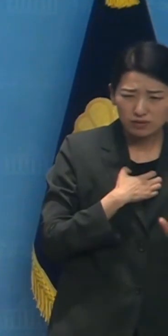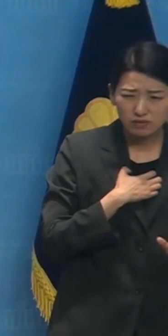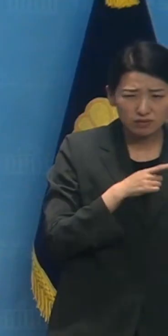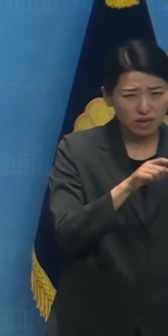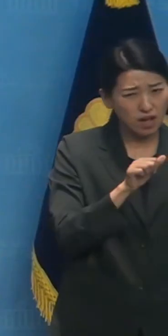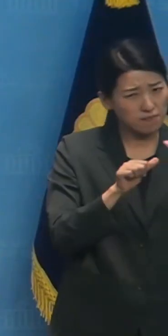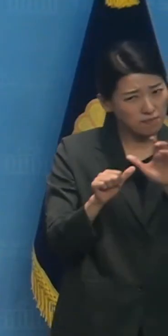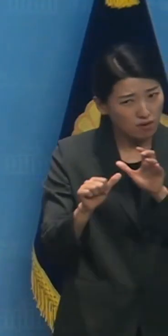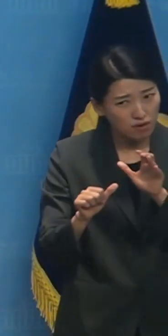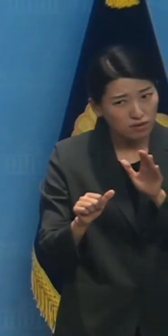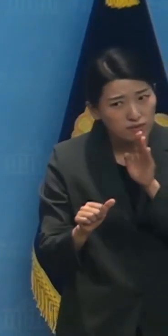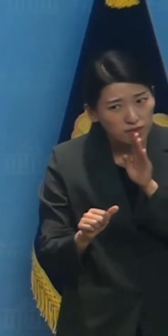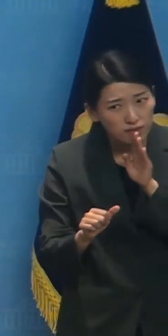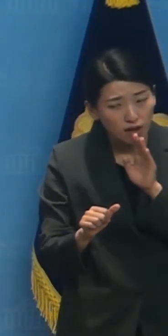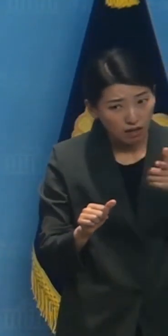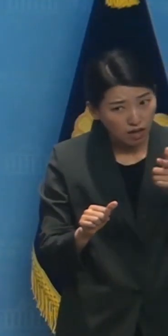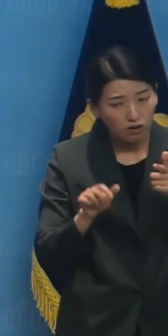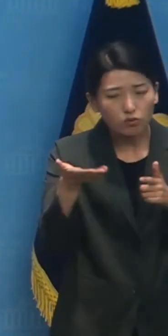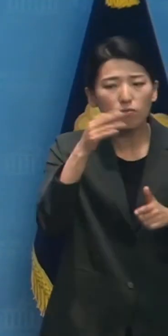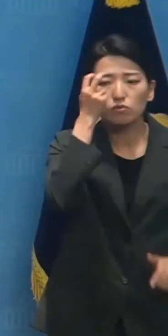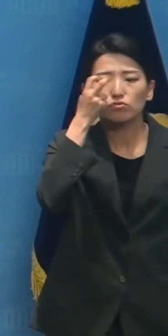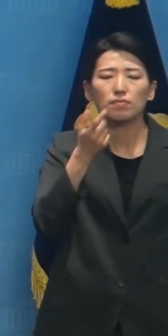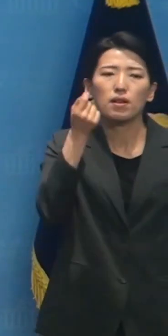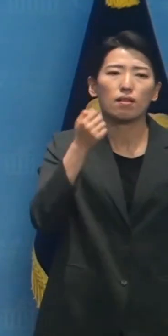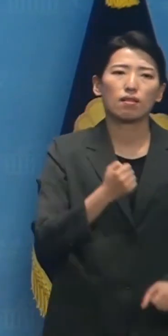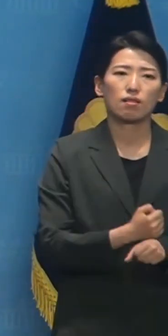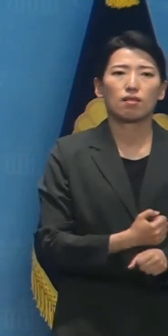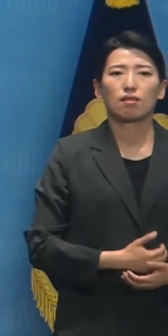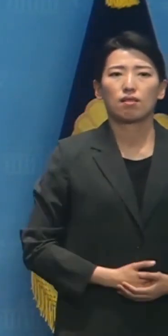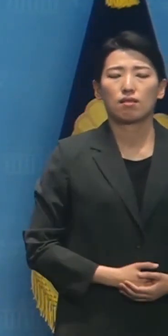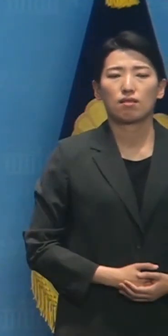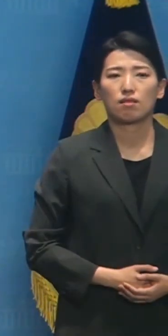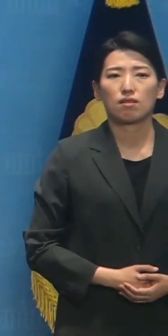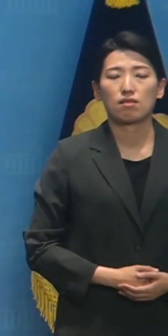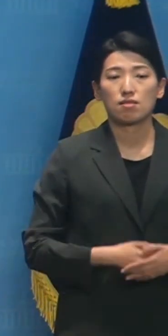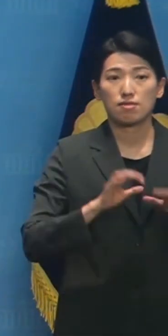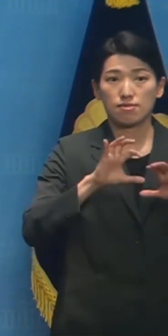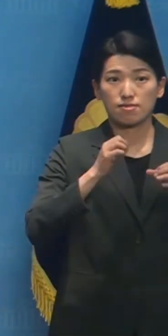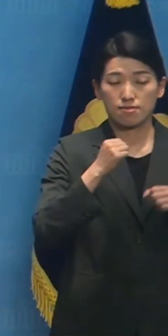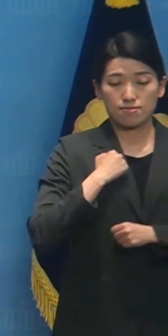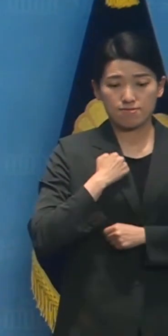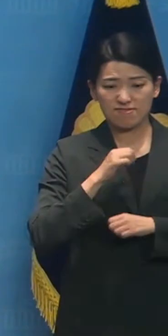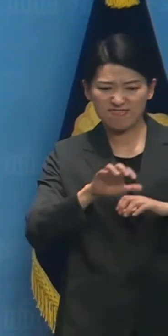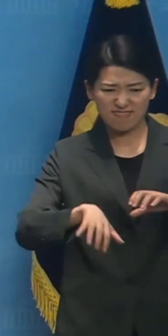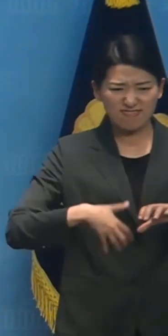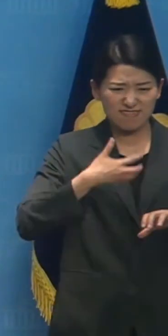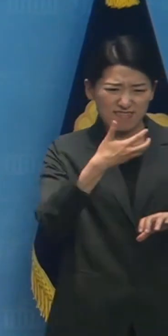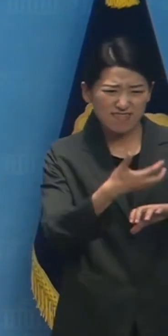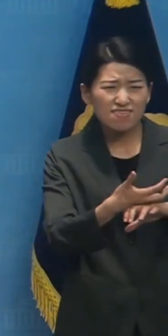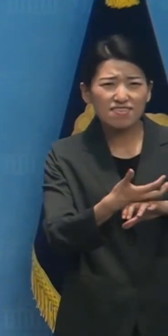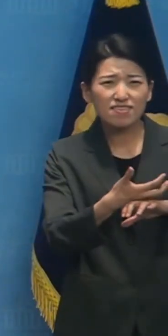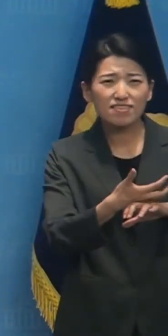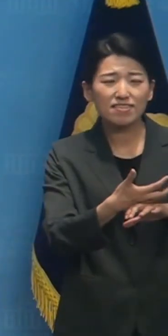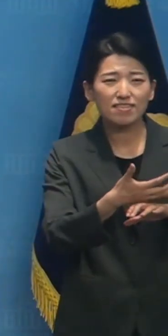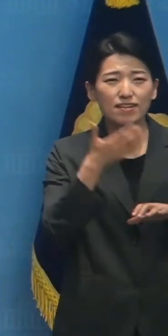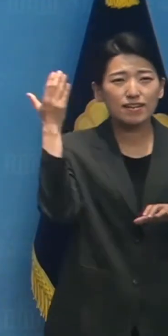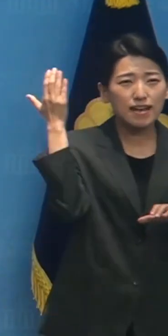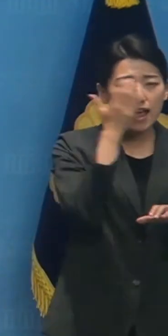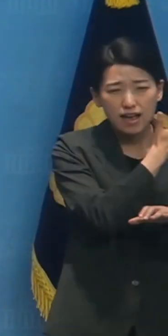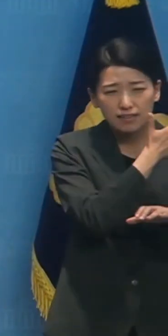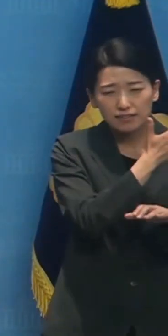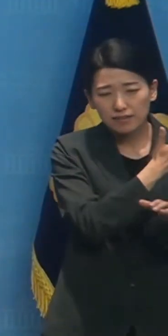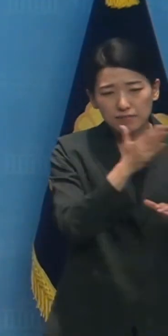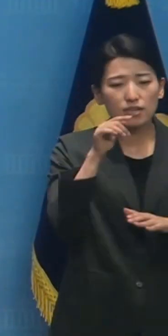경찰은 수사에 엄정함을 보여야 합니다. 경찰은 내란의 완전한 종식이 가장 시급한 과제라는